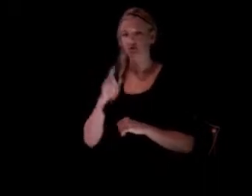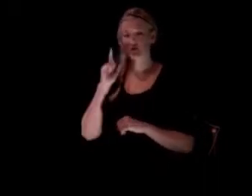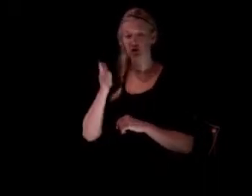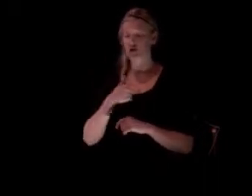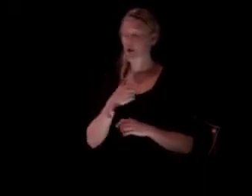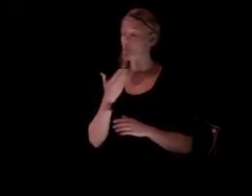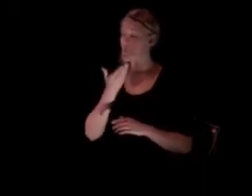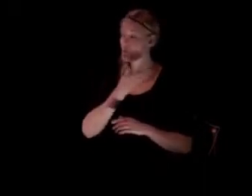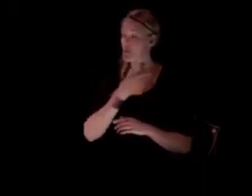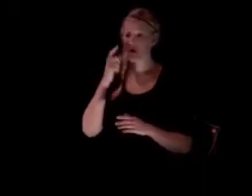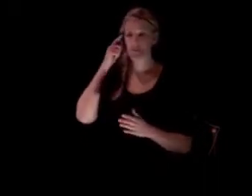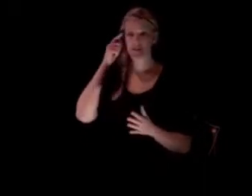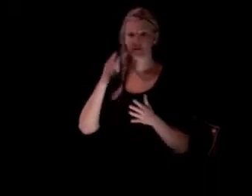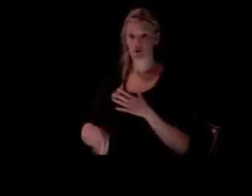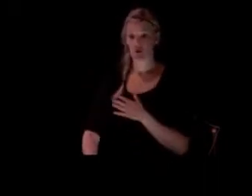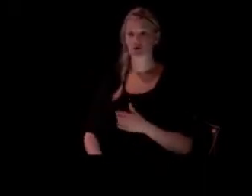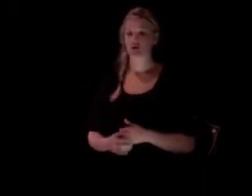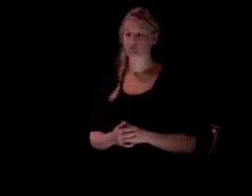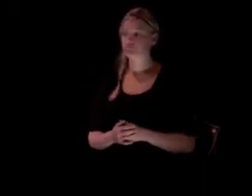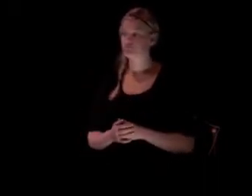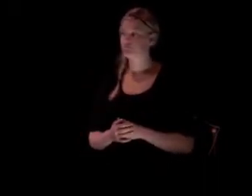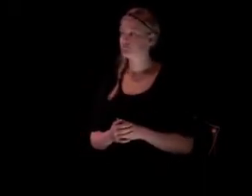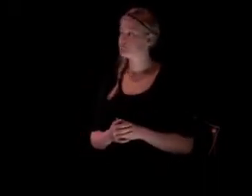fullt av misforståelser, det har vi lært.